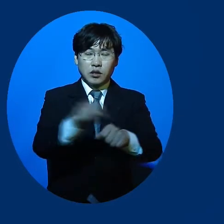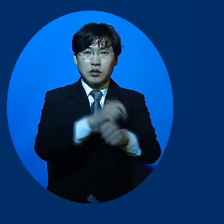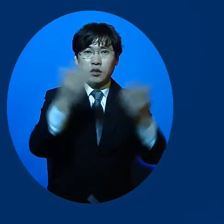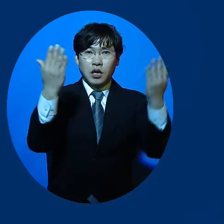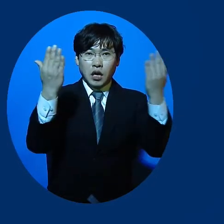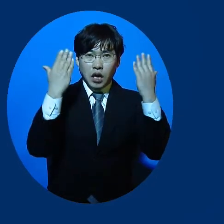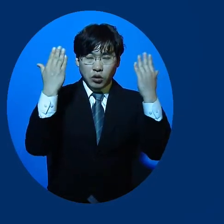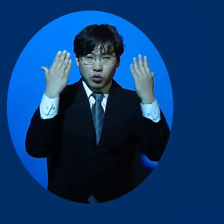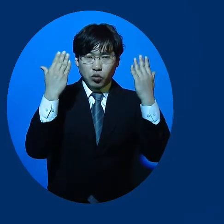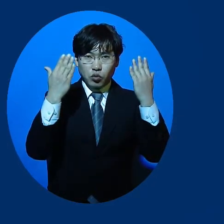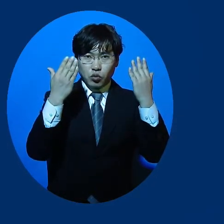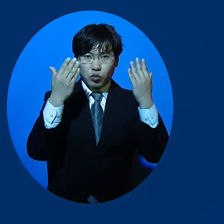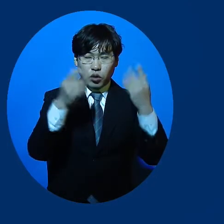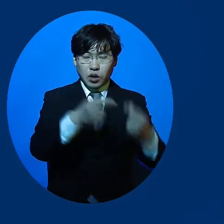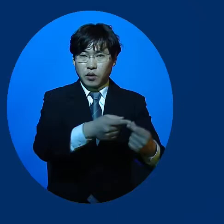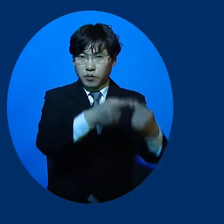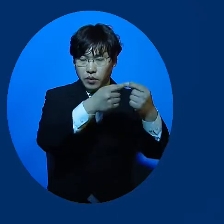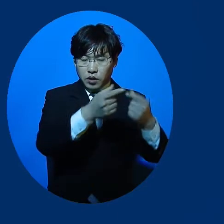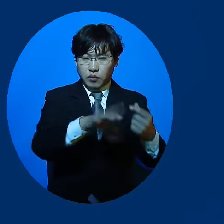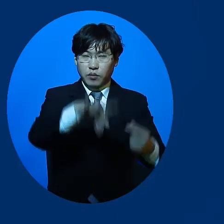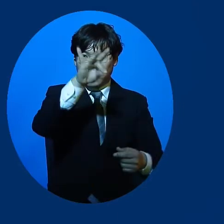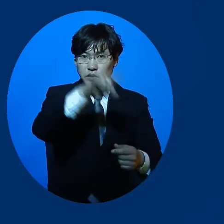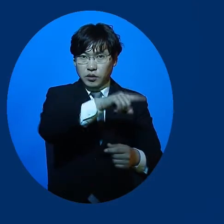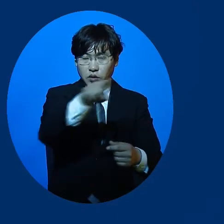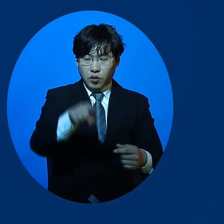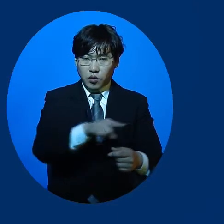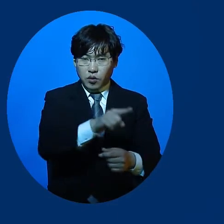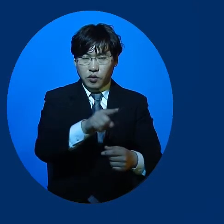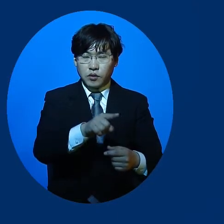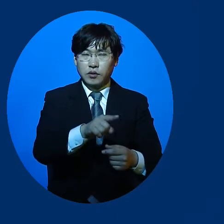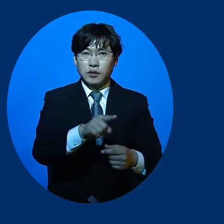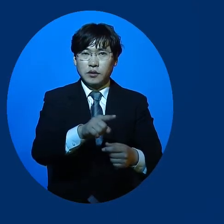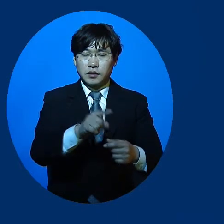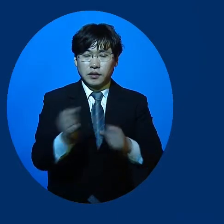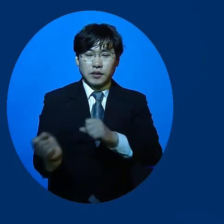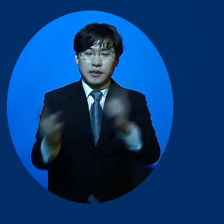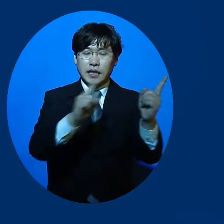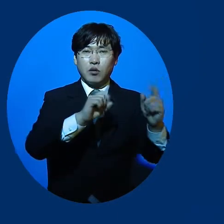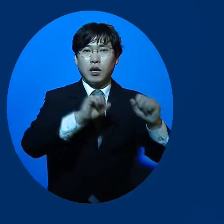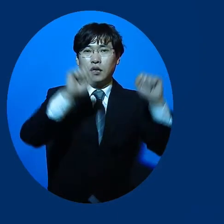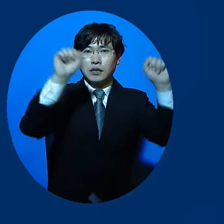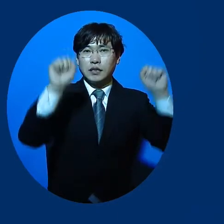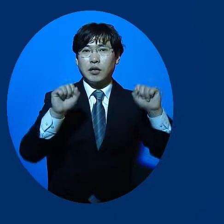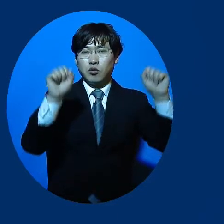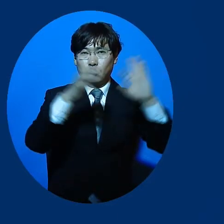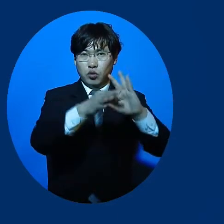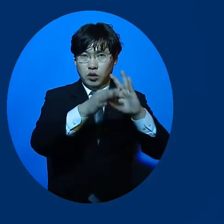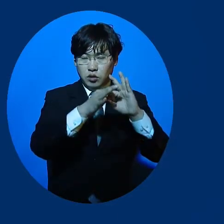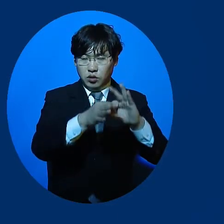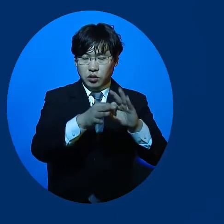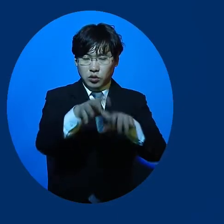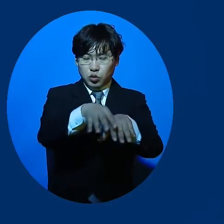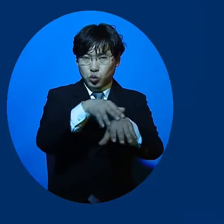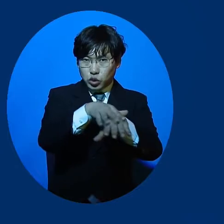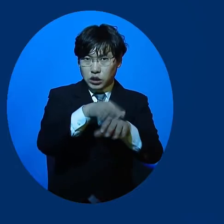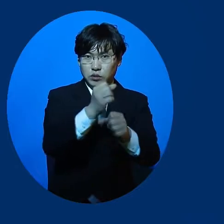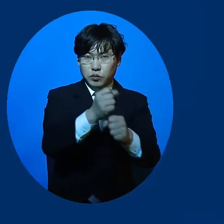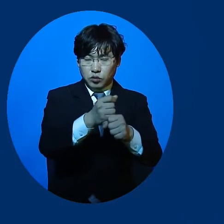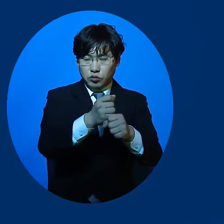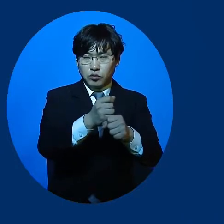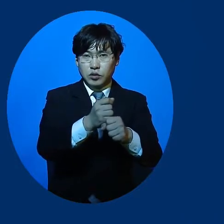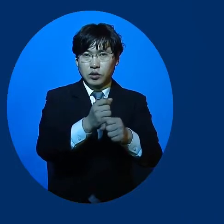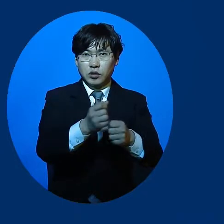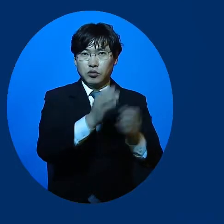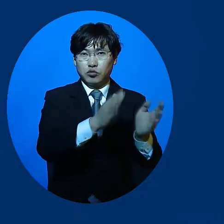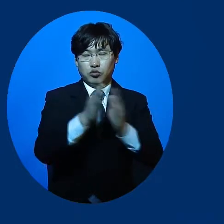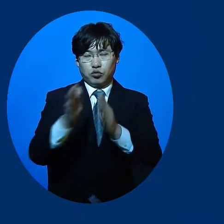특수학교가 우선적으로 중심이 돼서 재활 활동을 체계적인 이런 프로그램을 해서 마련을